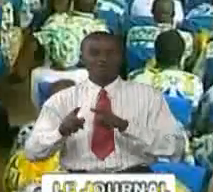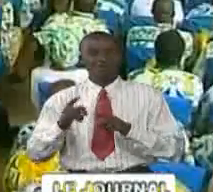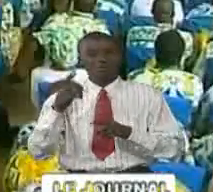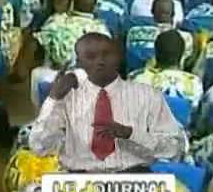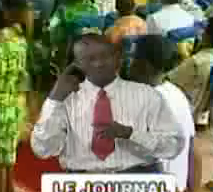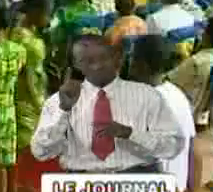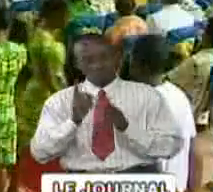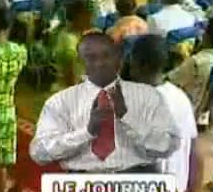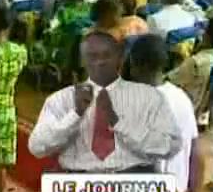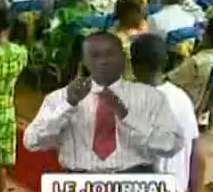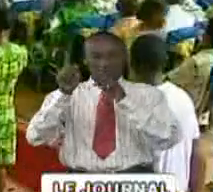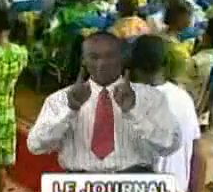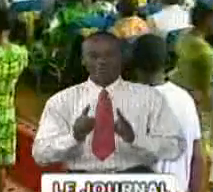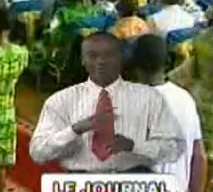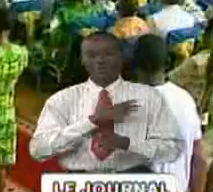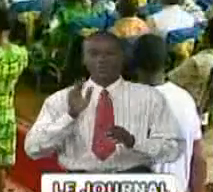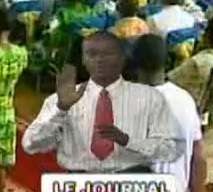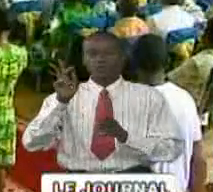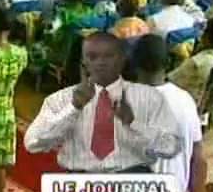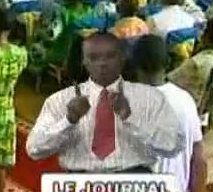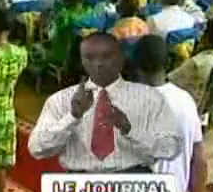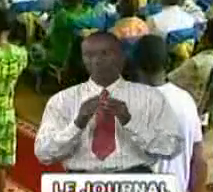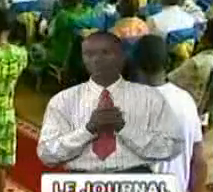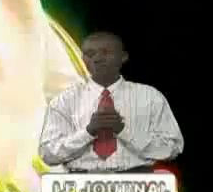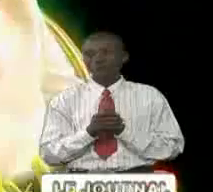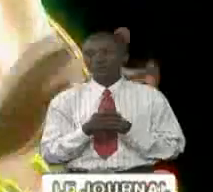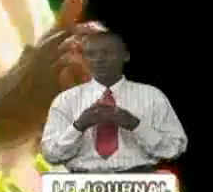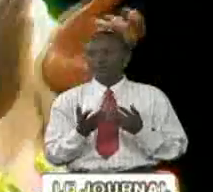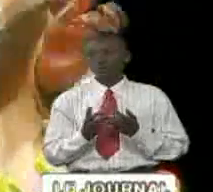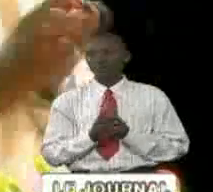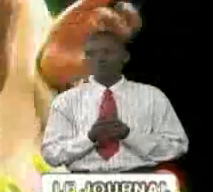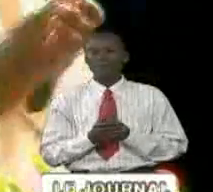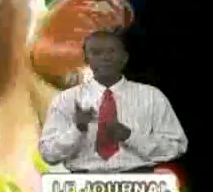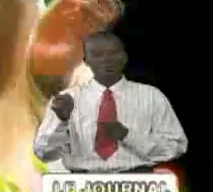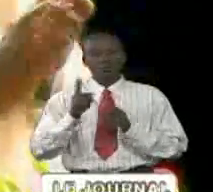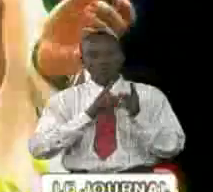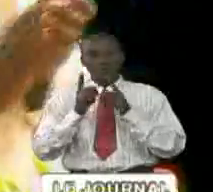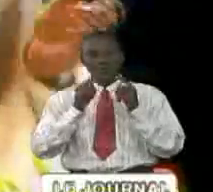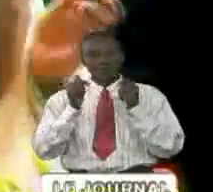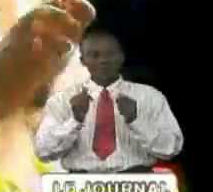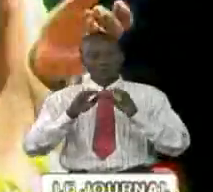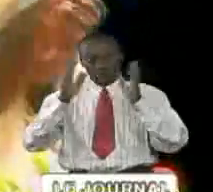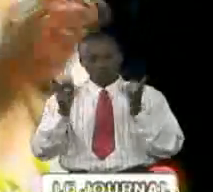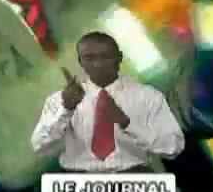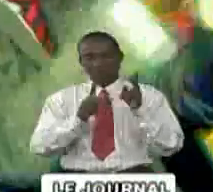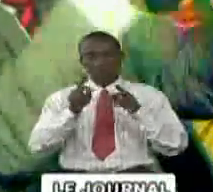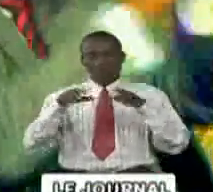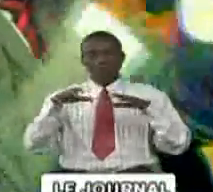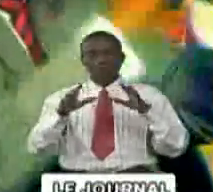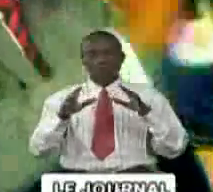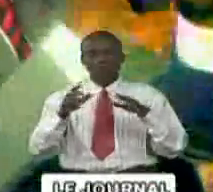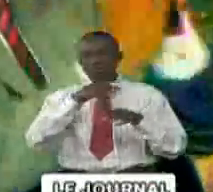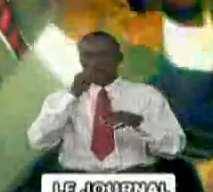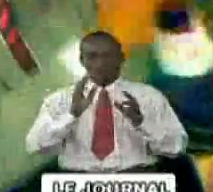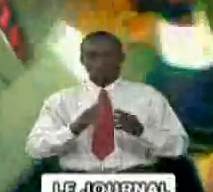de l'Afrique et de son peuple. L'homme d'État congolais a été couvert d'éloges pour la profondeur de son message et la hauteur de sa